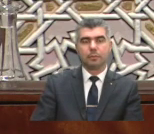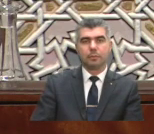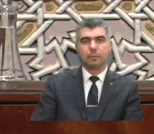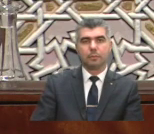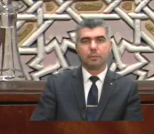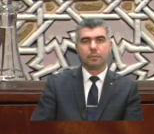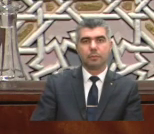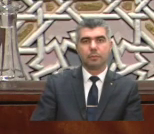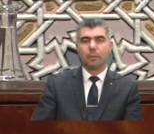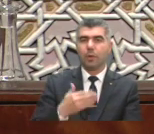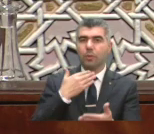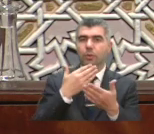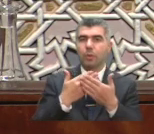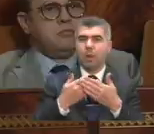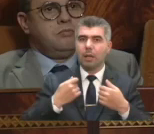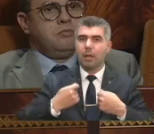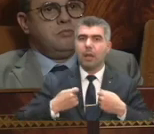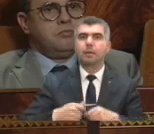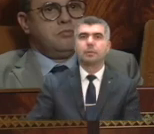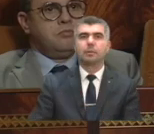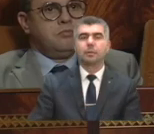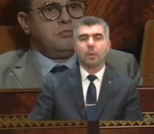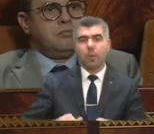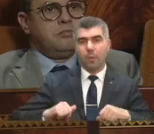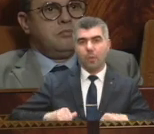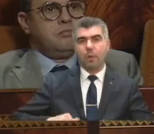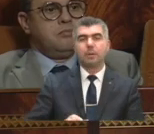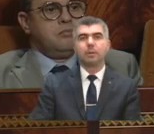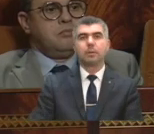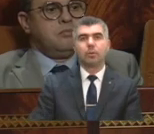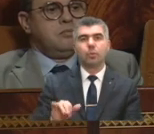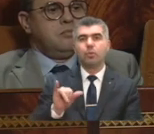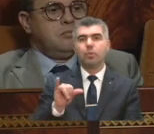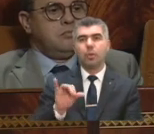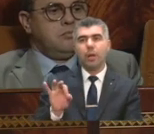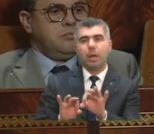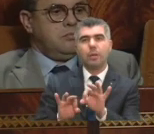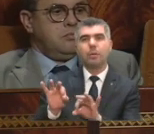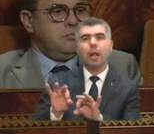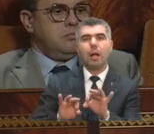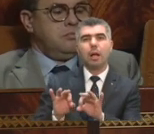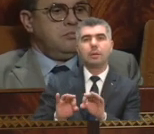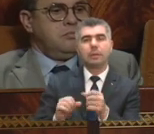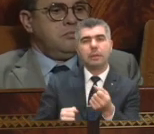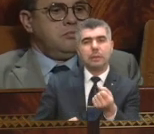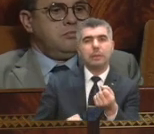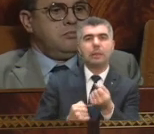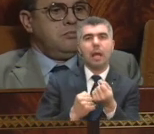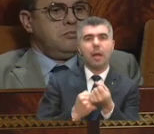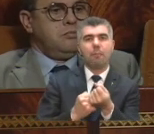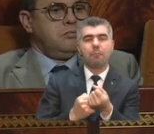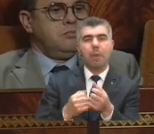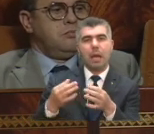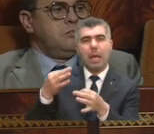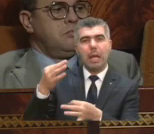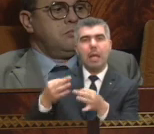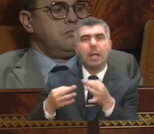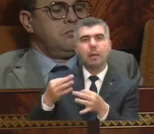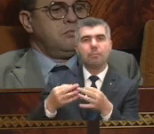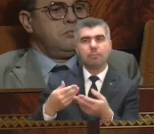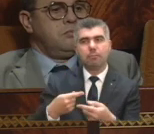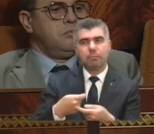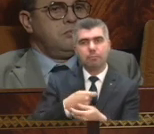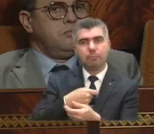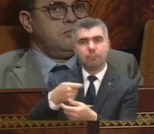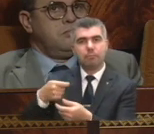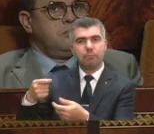شكرا شكرا سيد الرئيس. سيد الوزير، ما هي الإجراءات المتخذة لدعم سلسلة إنتاج الحليب لتوفير هذه المادة